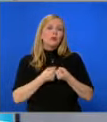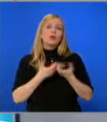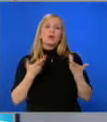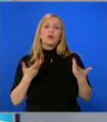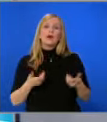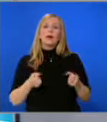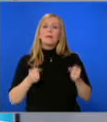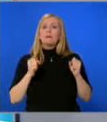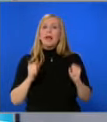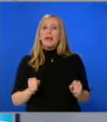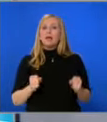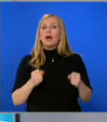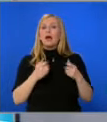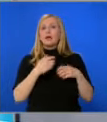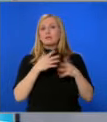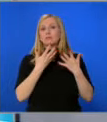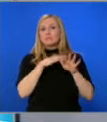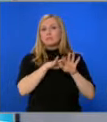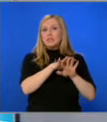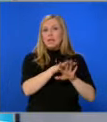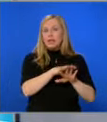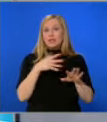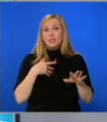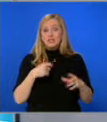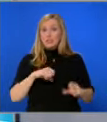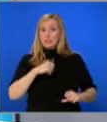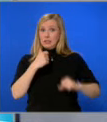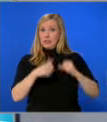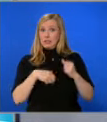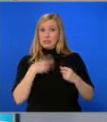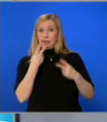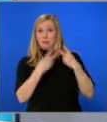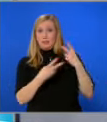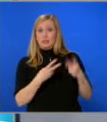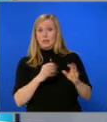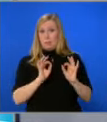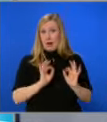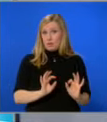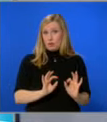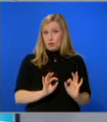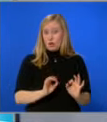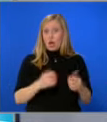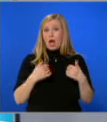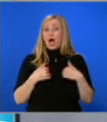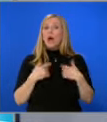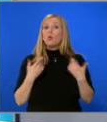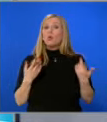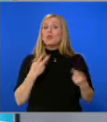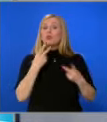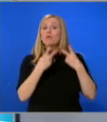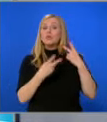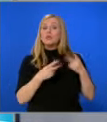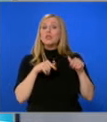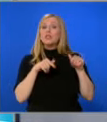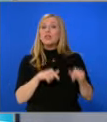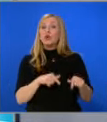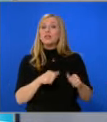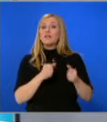или държавно имущество или частно имущество, ние се възмущаваме от това. Нали? Правилно се възмущаваме. Ако когато виждаме,